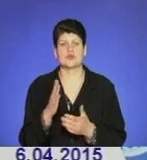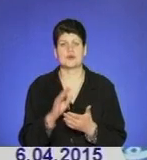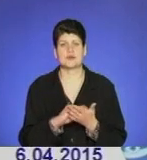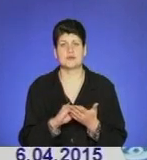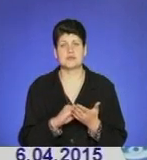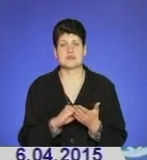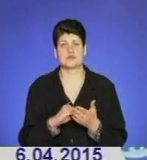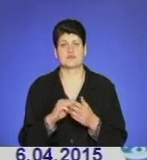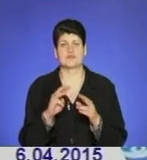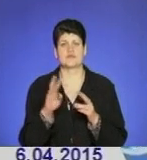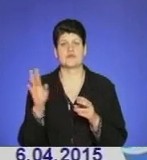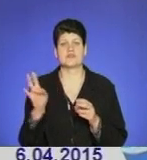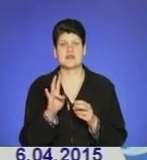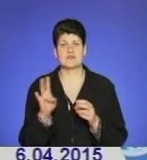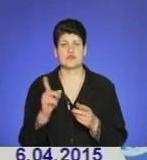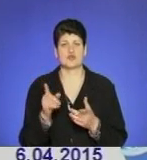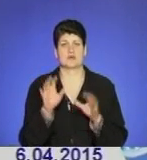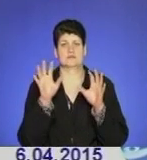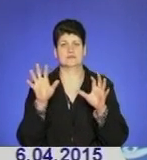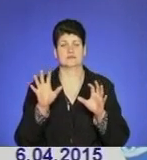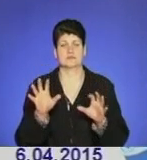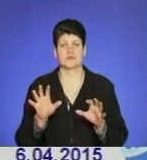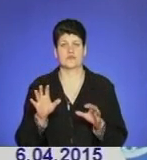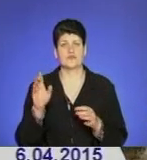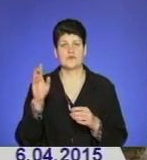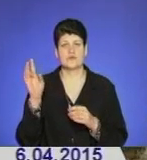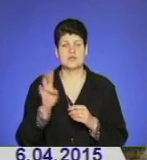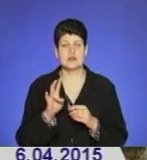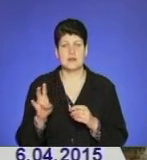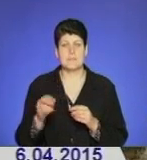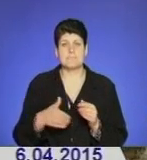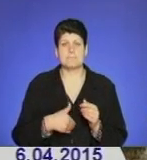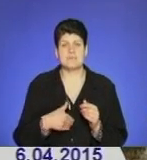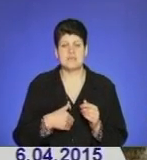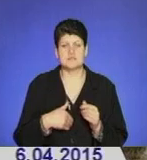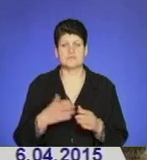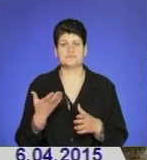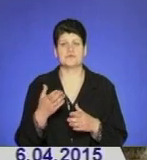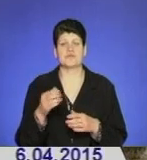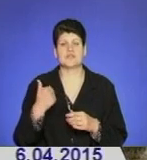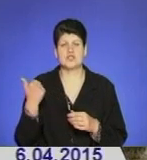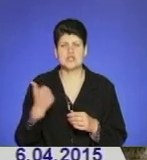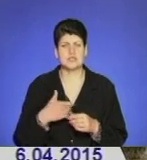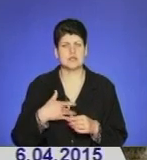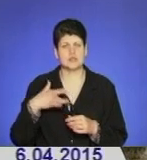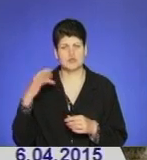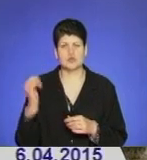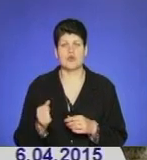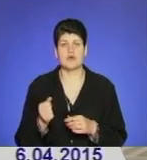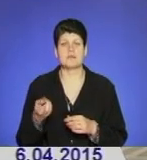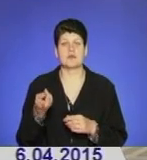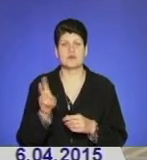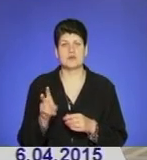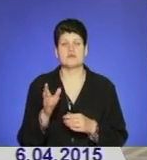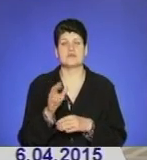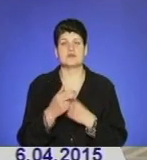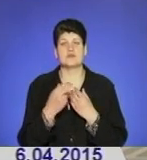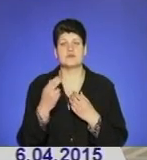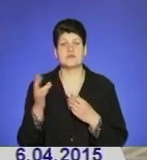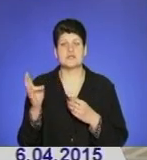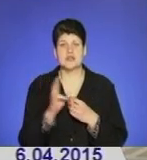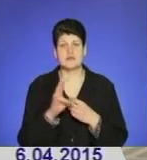Святої Церкви, чи що є уставом Святої Церкви. Піст у страсний тиждень суворий, а відвідуванню храмів і молитві слід приділяти більше